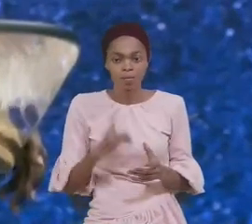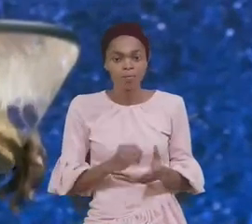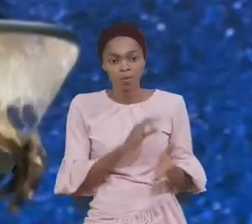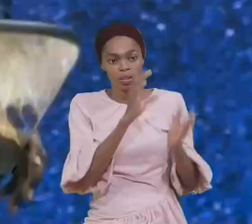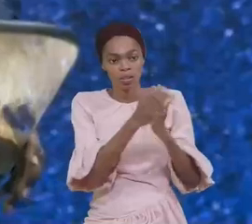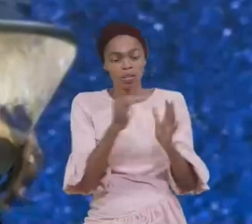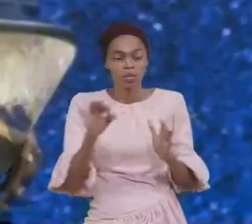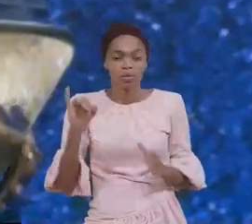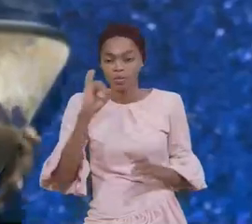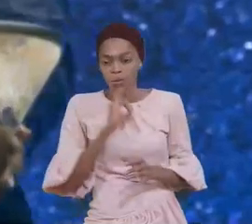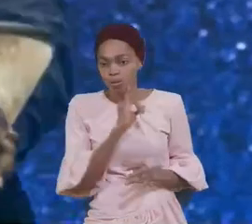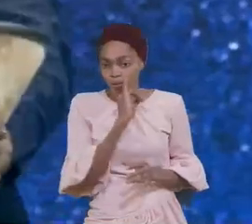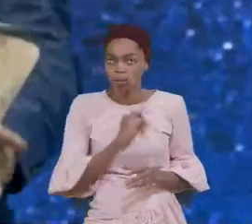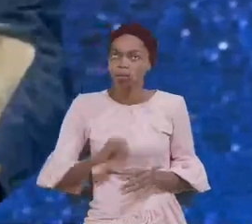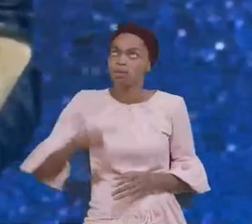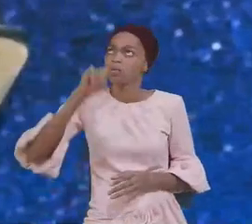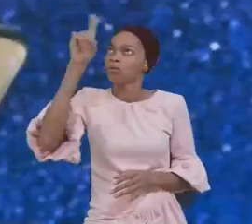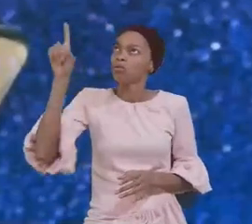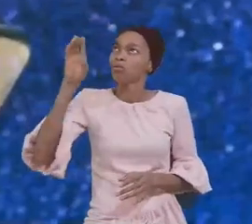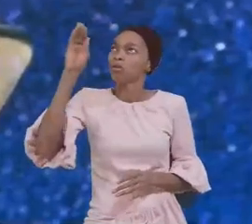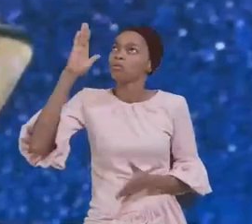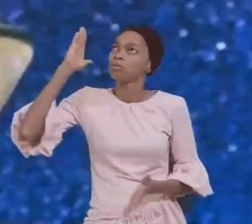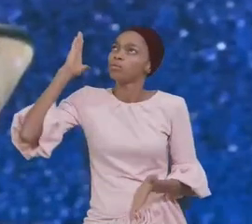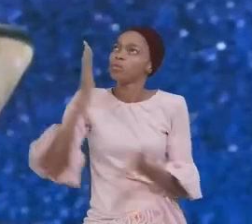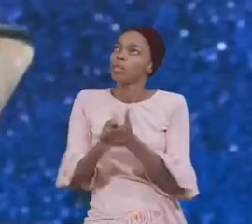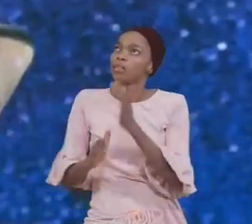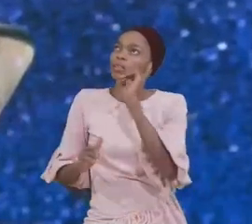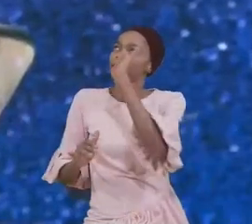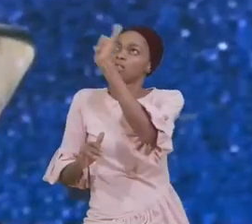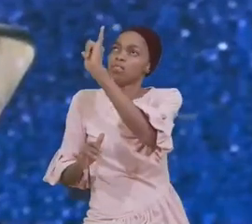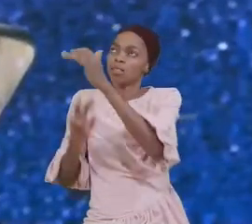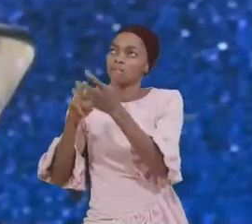Soleil, arrête-toi sur Gabaon,